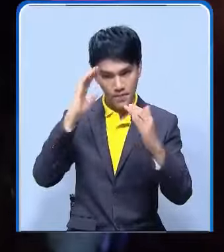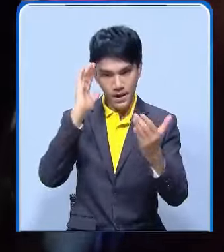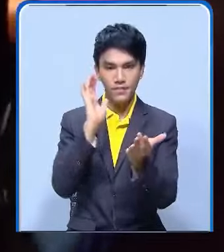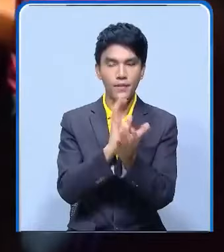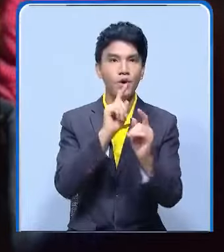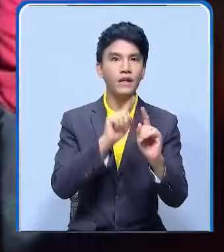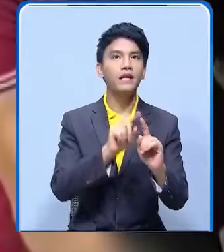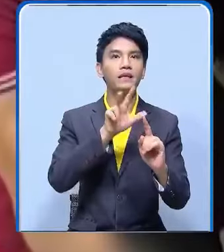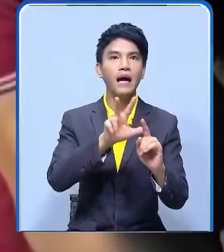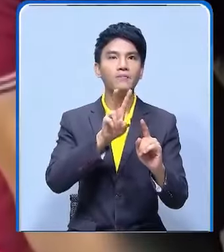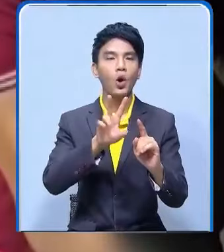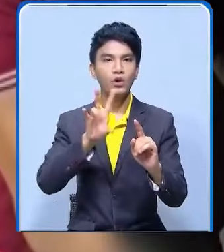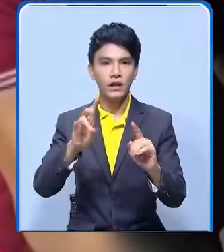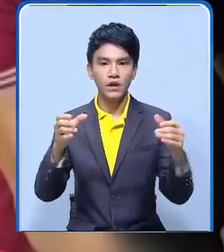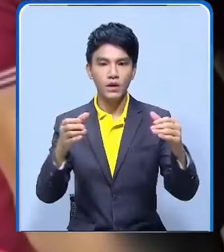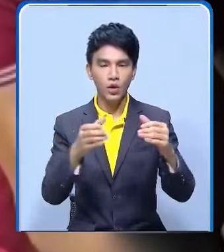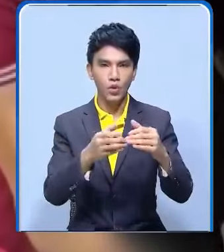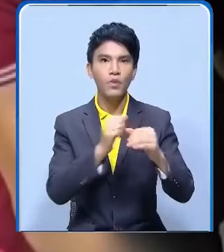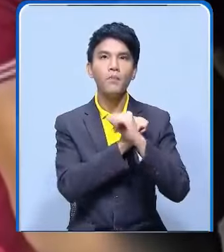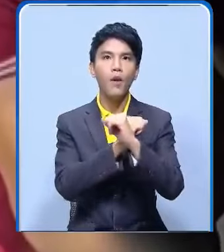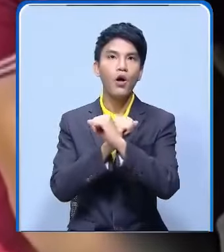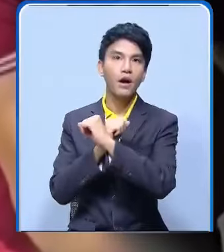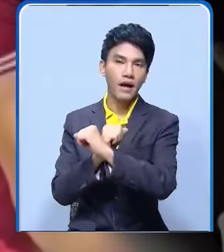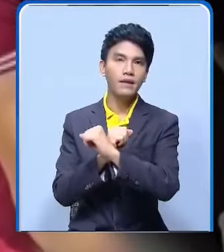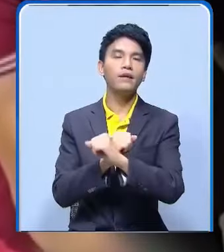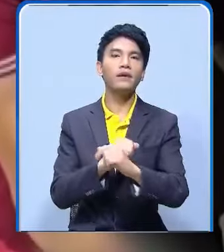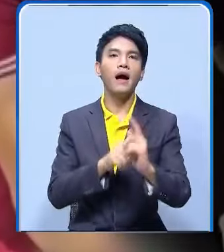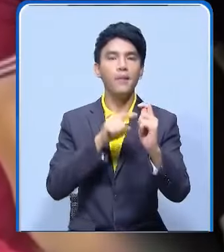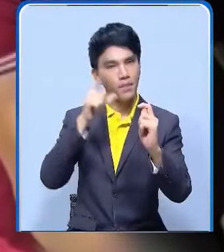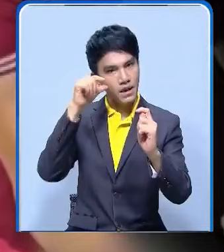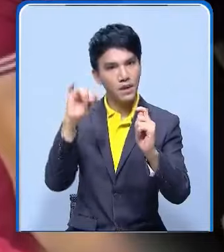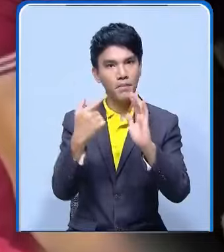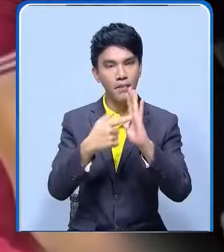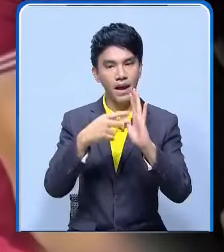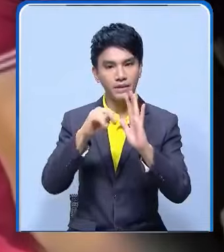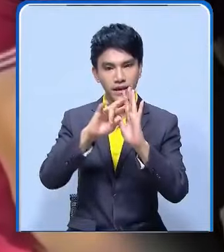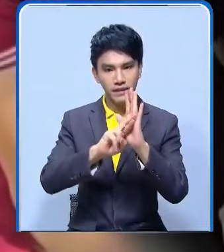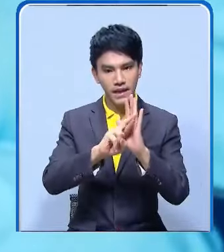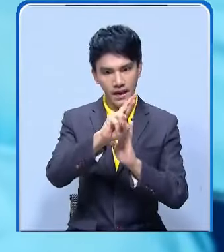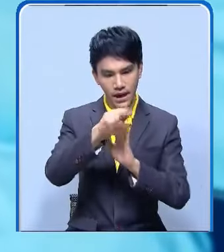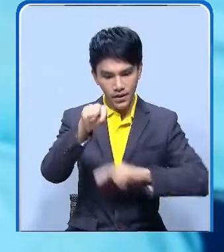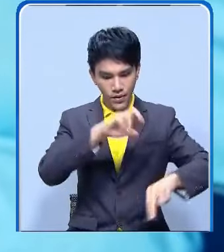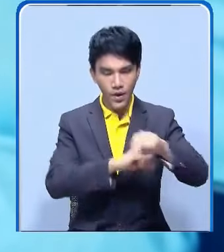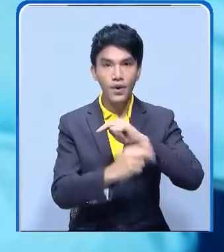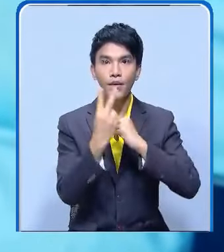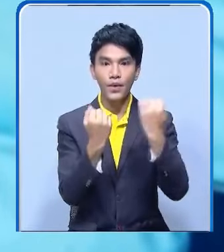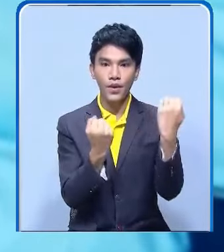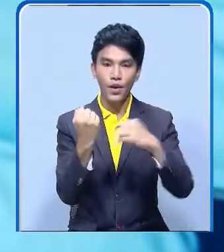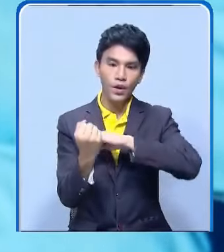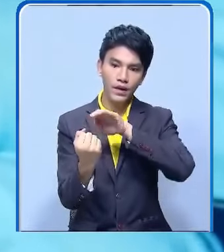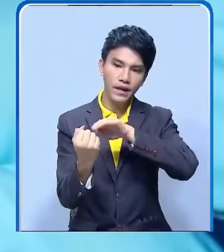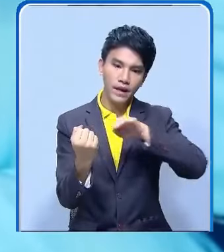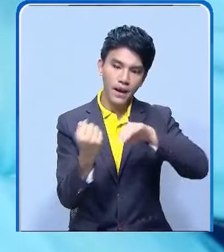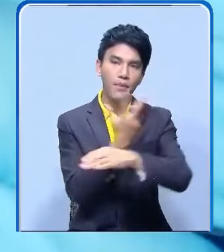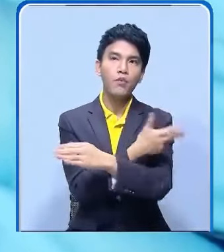ที่ 327และเจ้าหน้าที่จุดสกัดบ้านท่าข้าวเปลือกอำเภอแม่จันทร์จังหวัดเชียงรายตรวจค้นรถกระบะครับป้ายทะเบียนเนี่ย